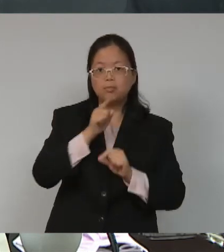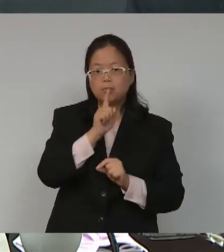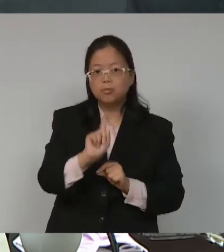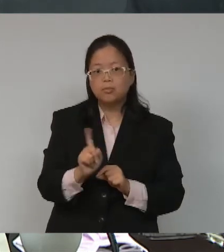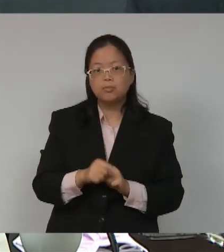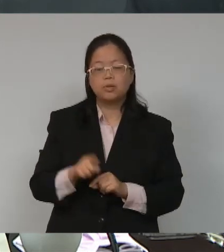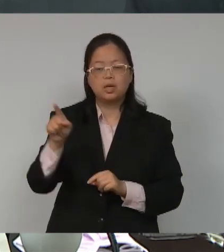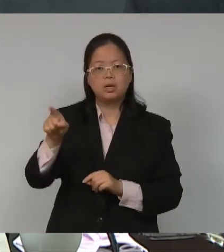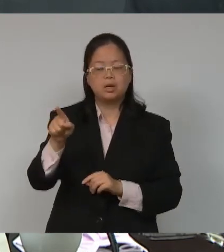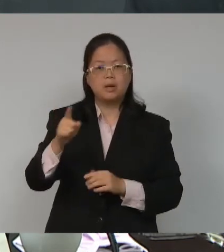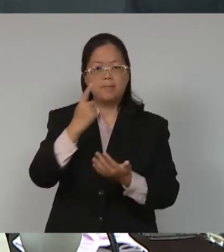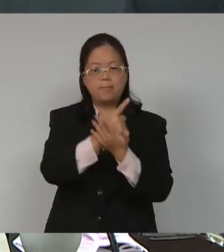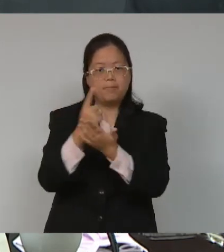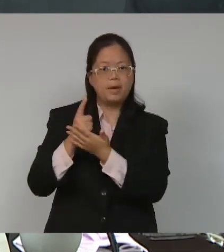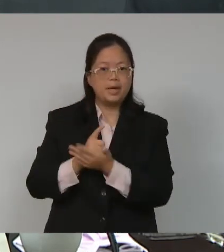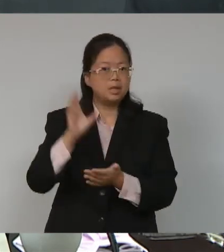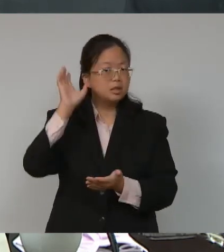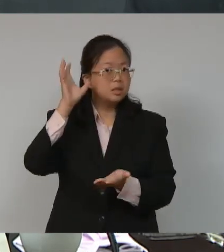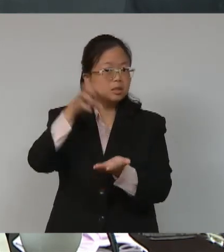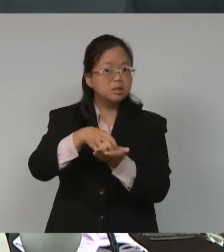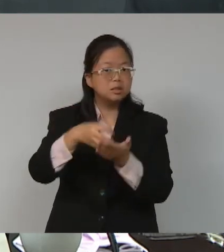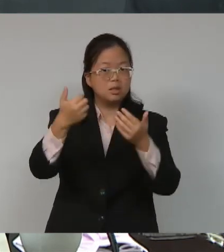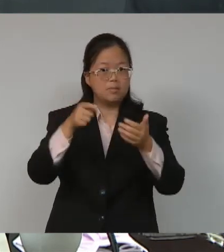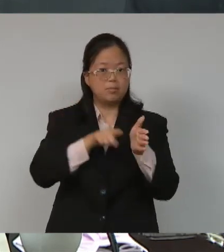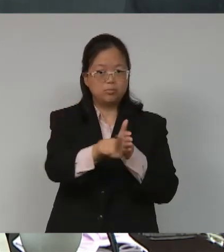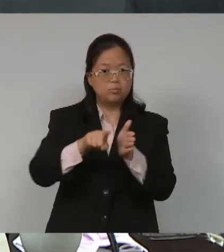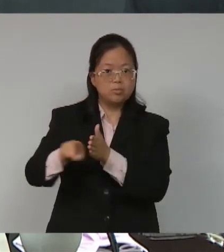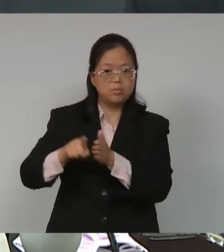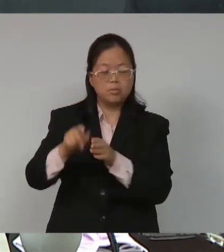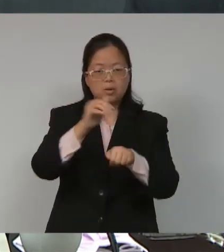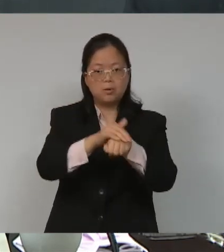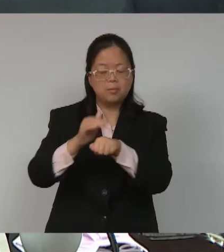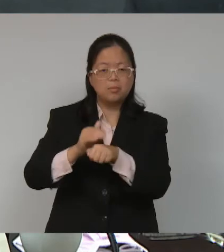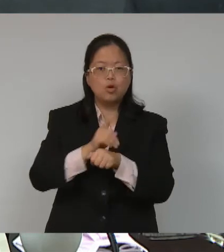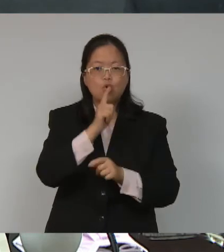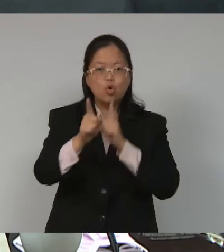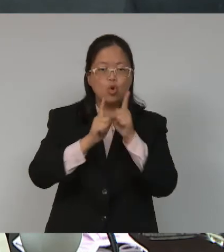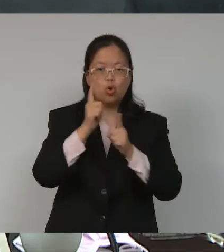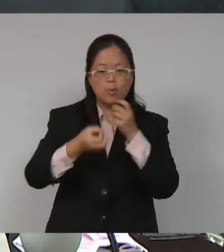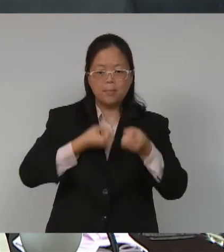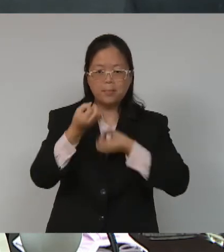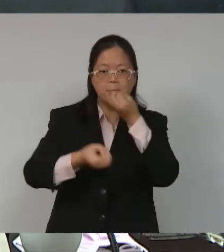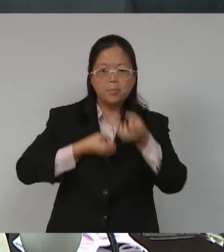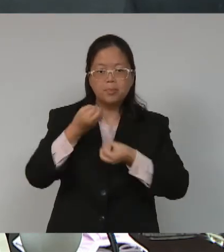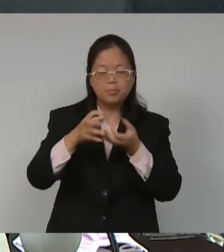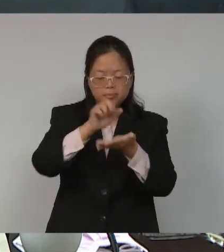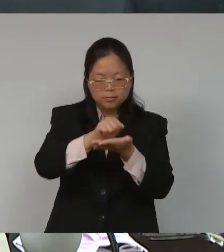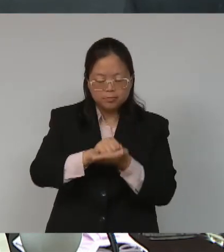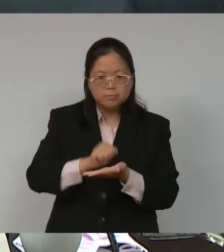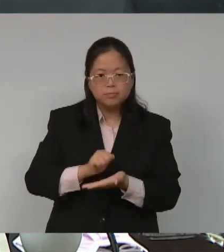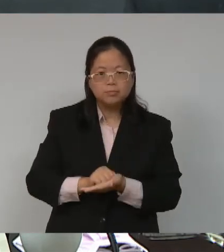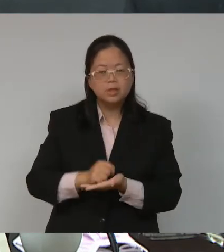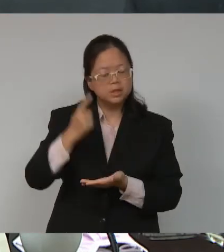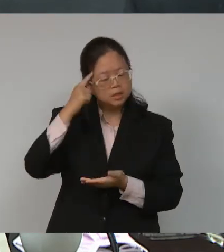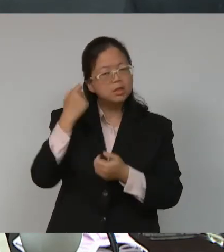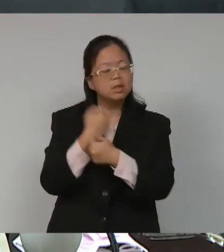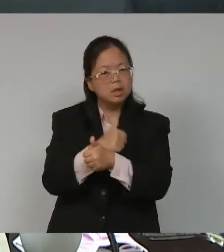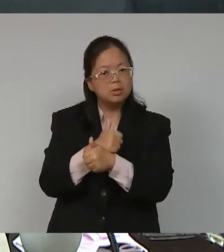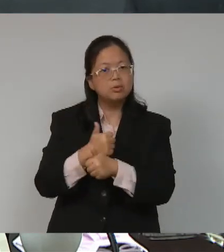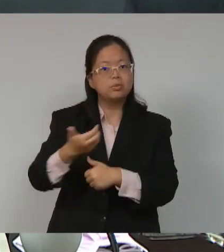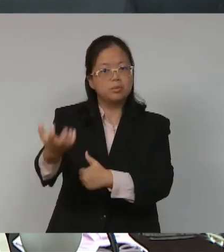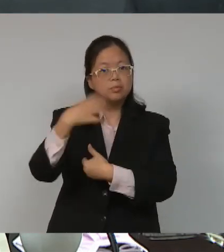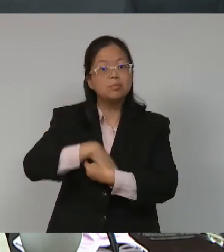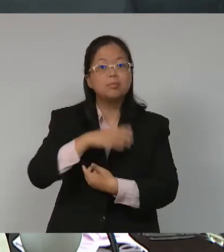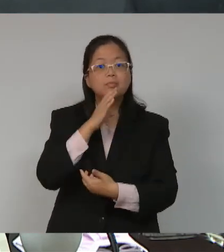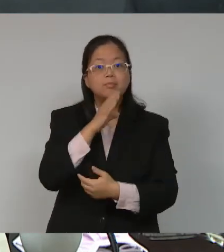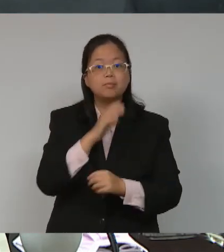斟酌整个听证的时候学者专家整个全辩论意旨大家的意见来做成决定。好，那我们很还有没有我